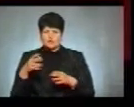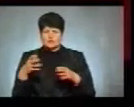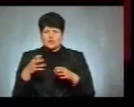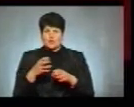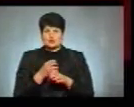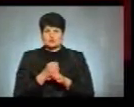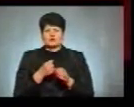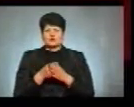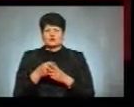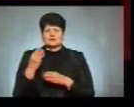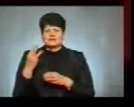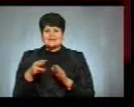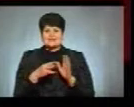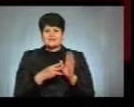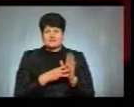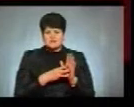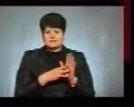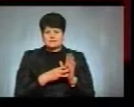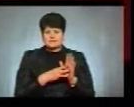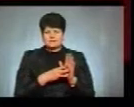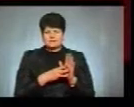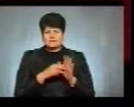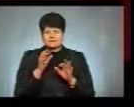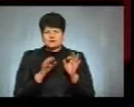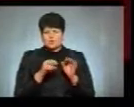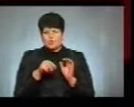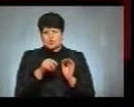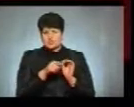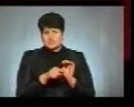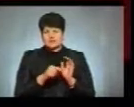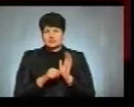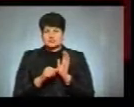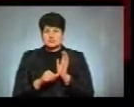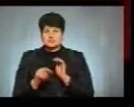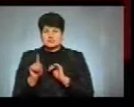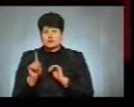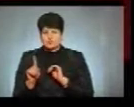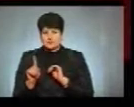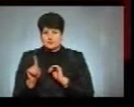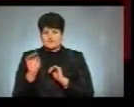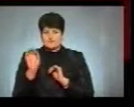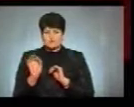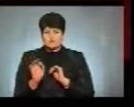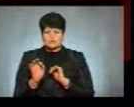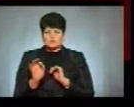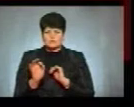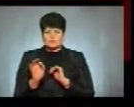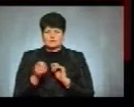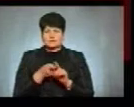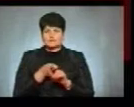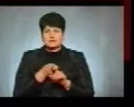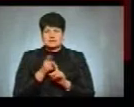він до 38%, що стосується Порошенка, і 61%, що